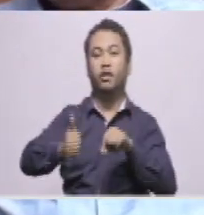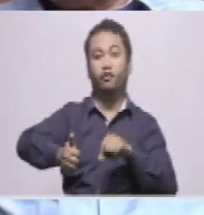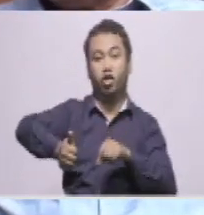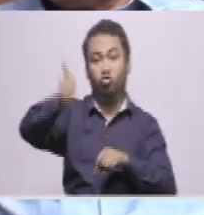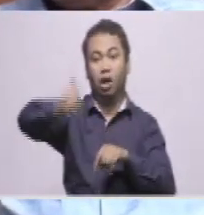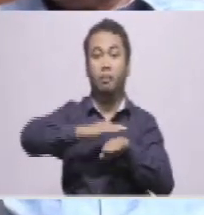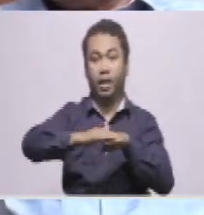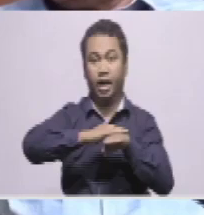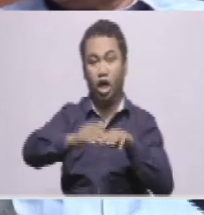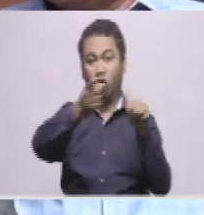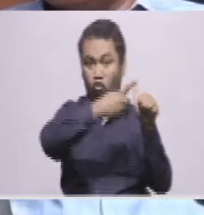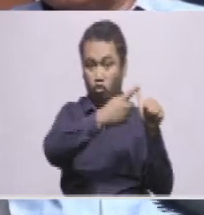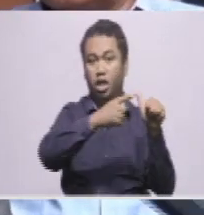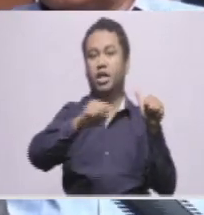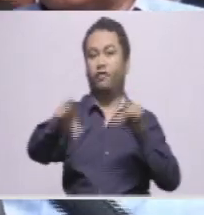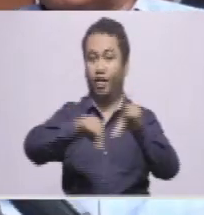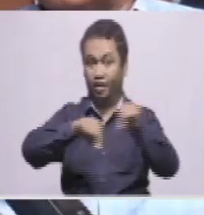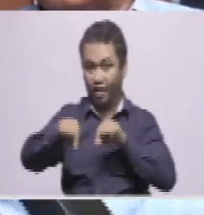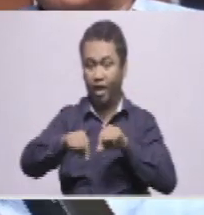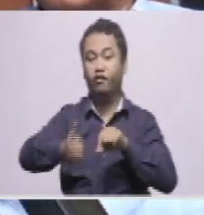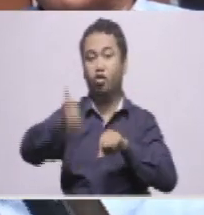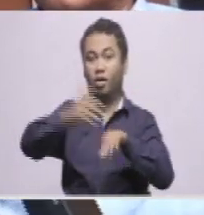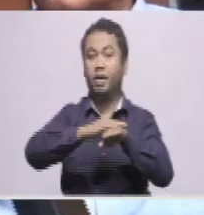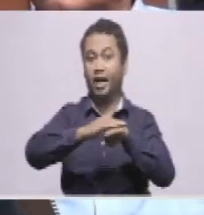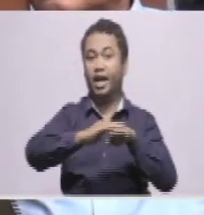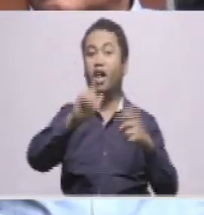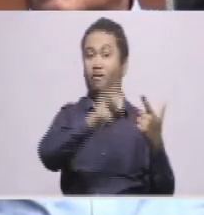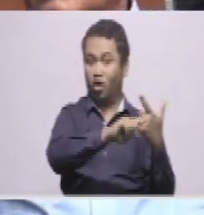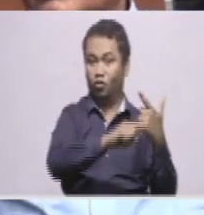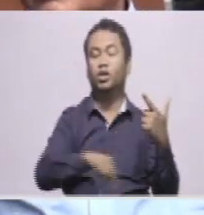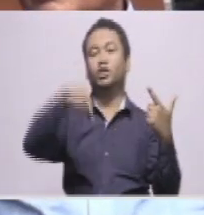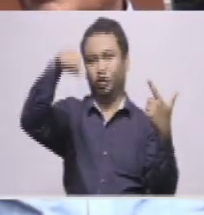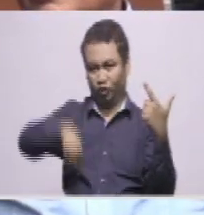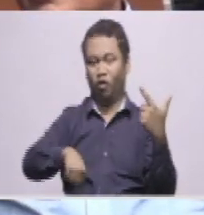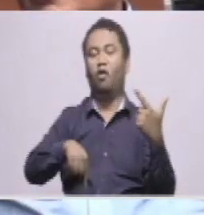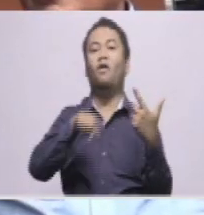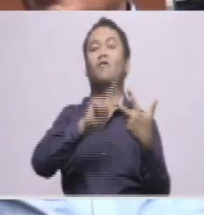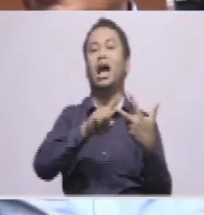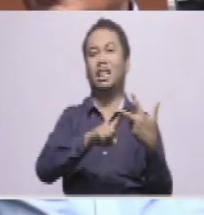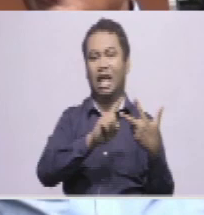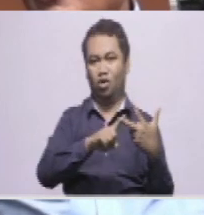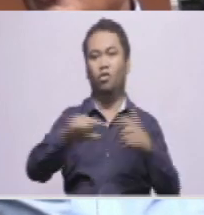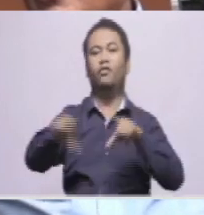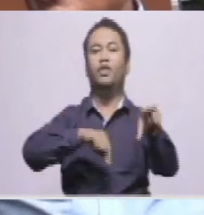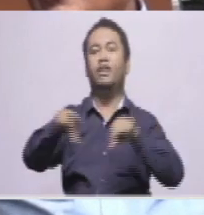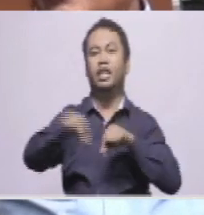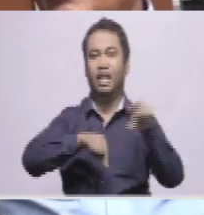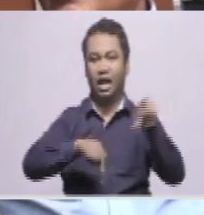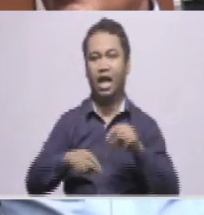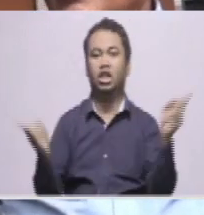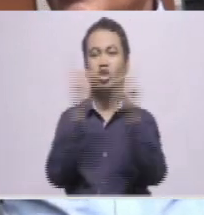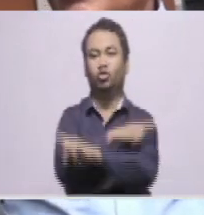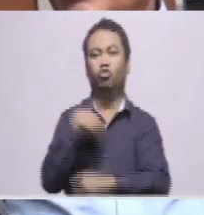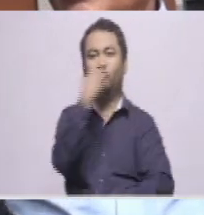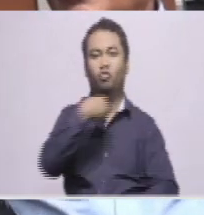voalohany, nisy ny dingana faharoa dia misafidy tsika amin'izao fotoana zao ny amin'ny